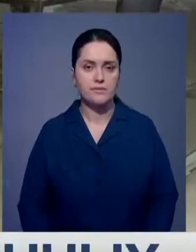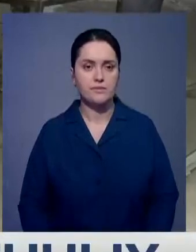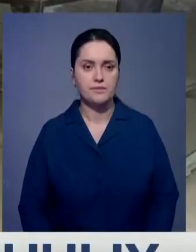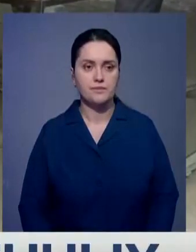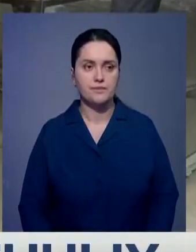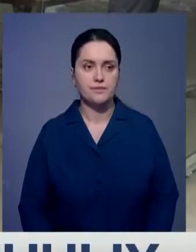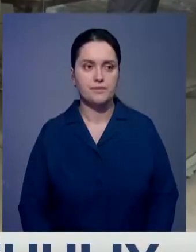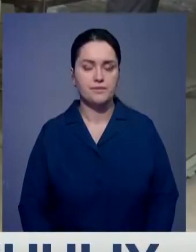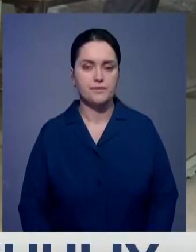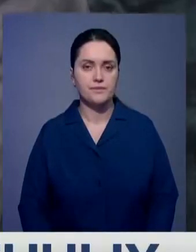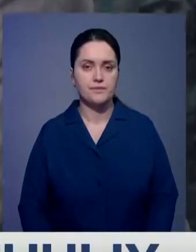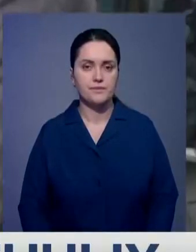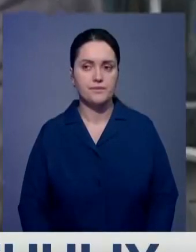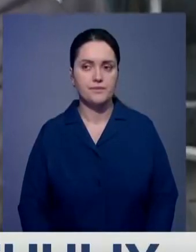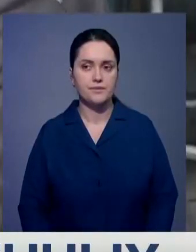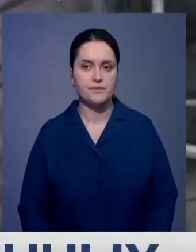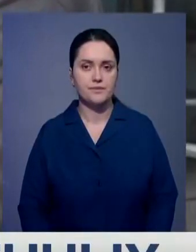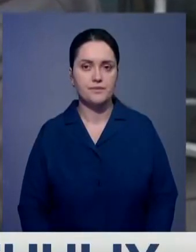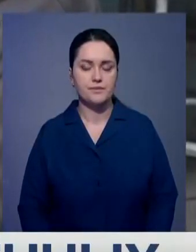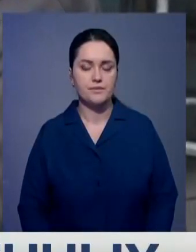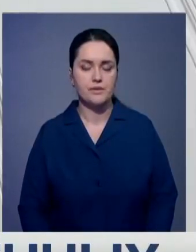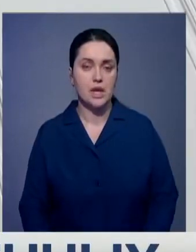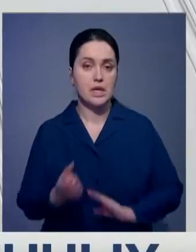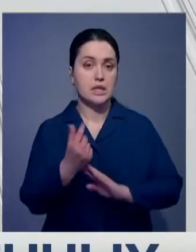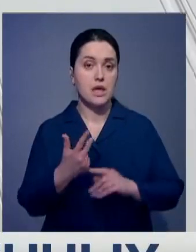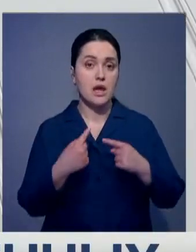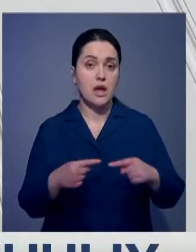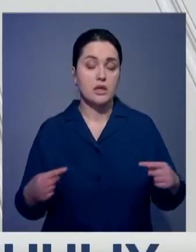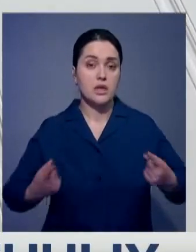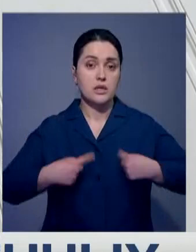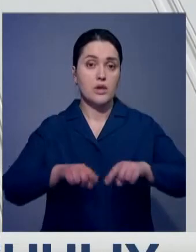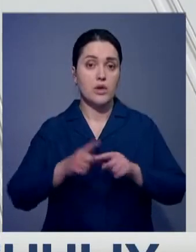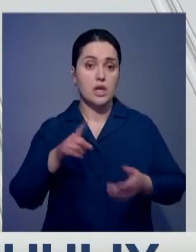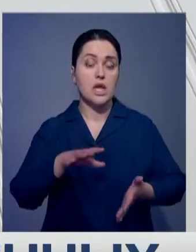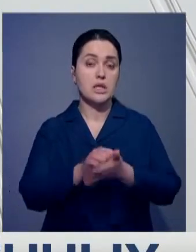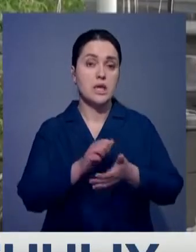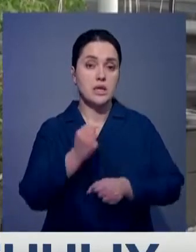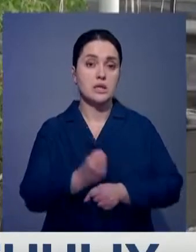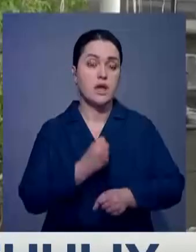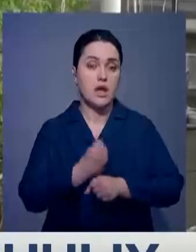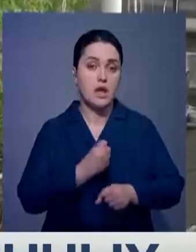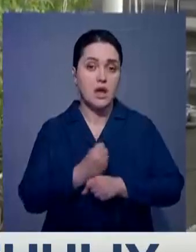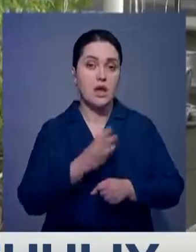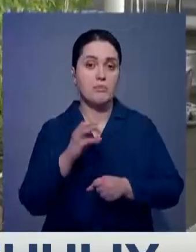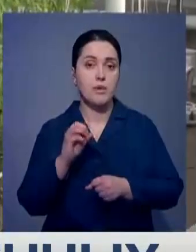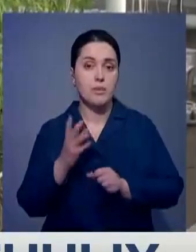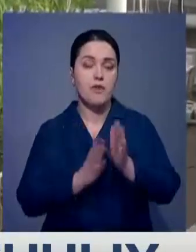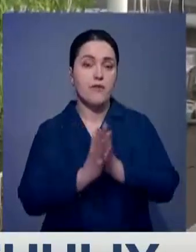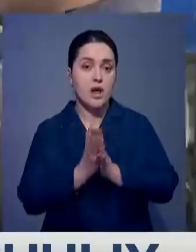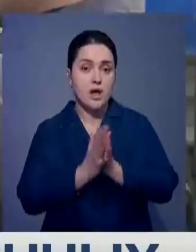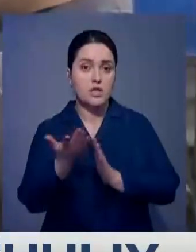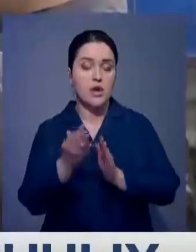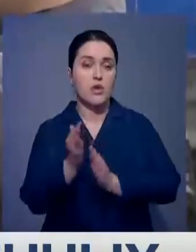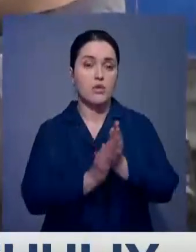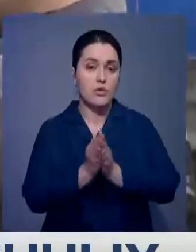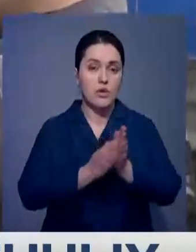В колонии строгого режима действует сразу 13 различных цехов. Пока одни заняты изготовлением мебели, другие выращивают овощи.